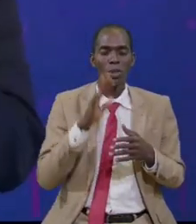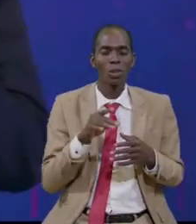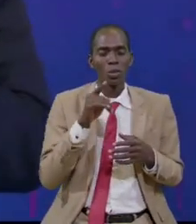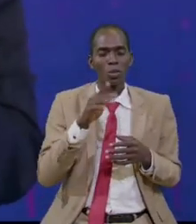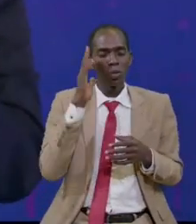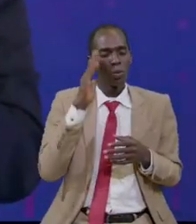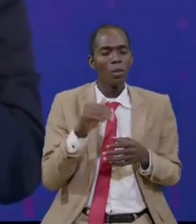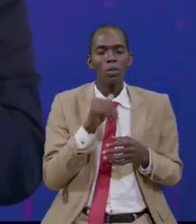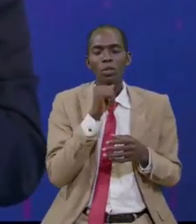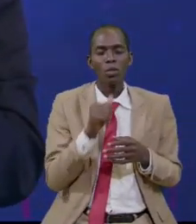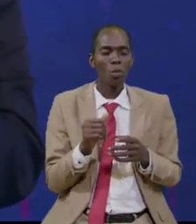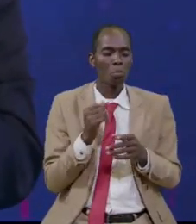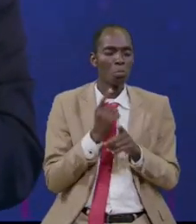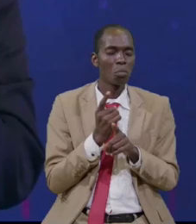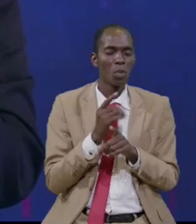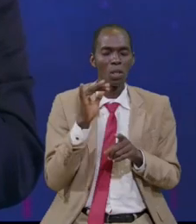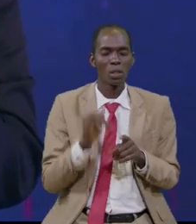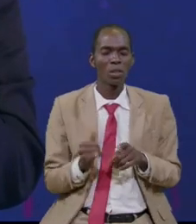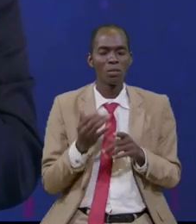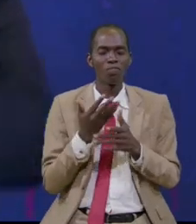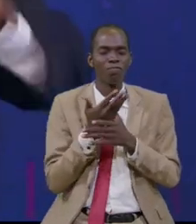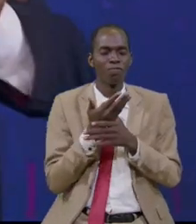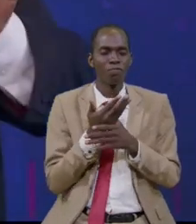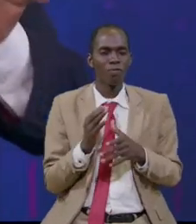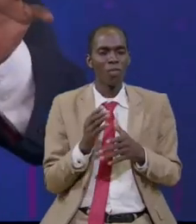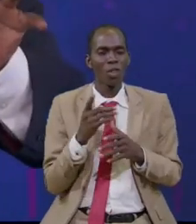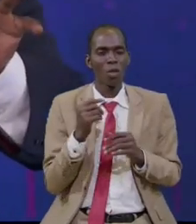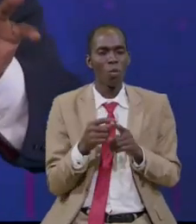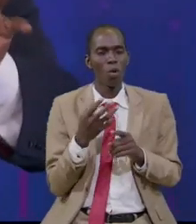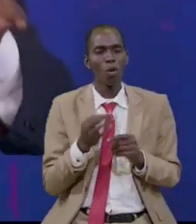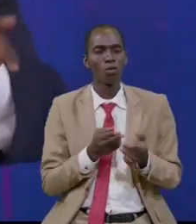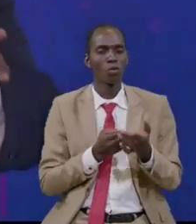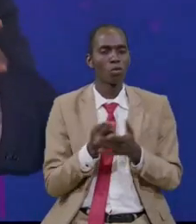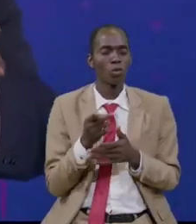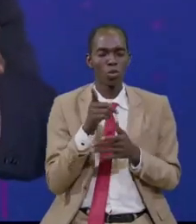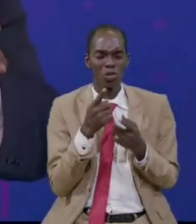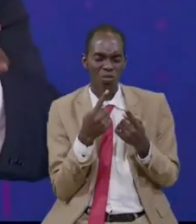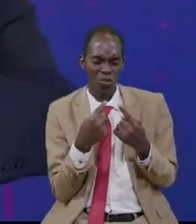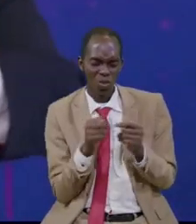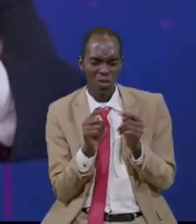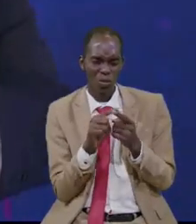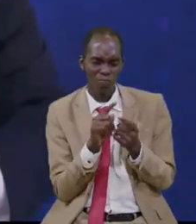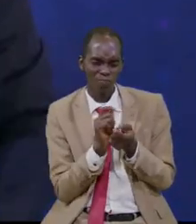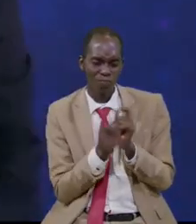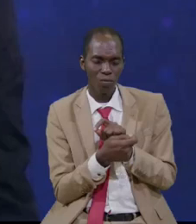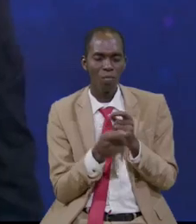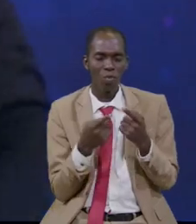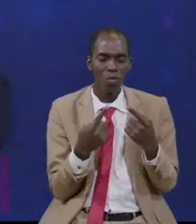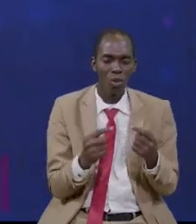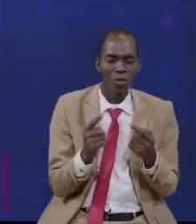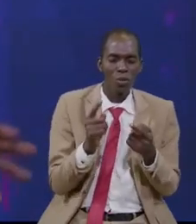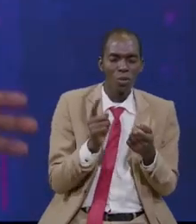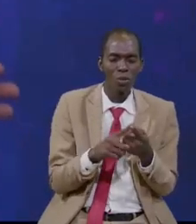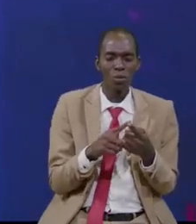pouvoir dispenser droitement la parole de vérité. Vous allez essayer de manipuler, vous allez essayer de changer, vous